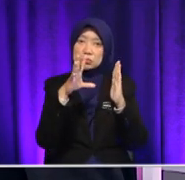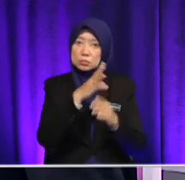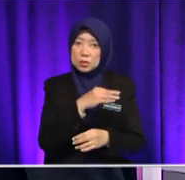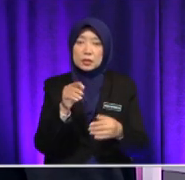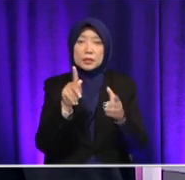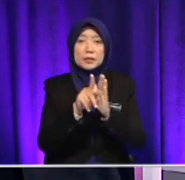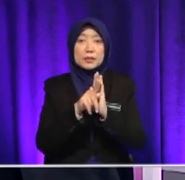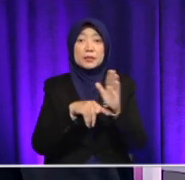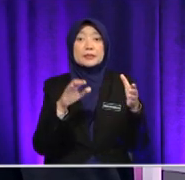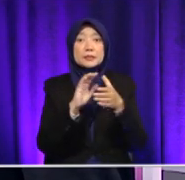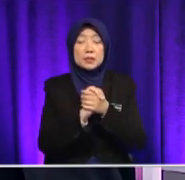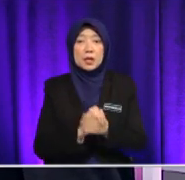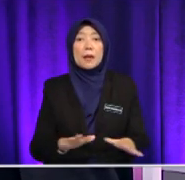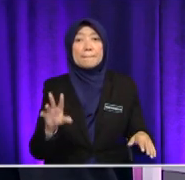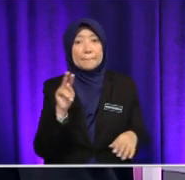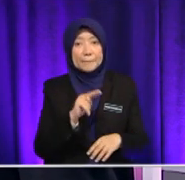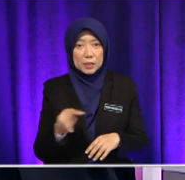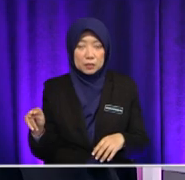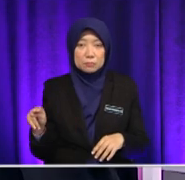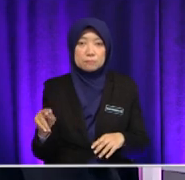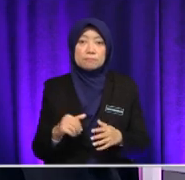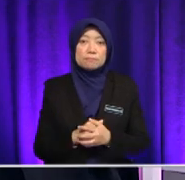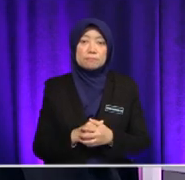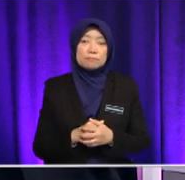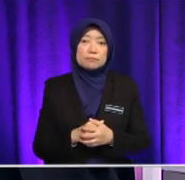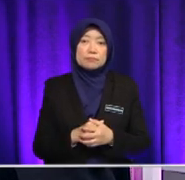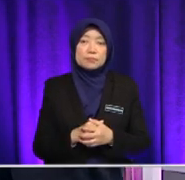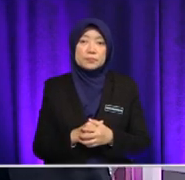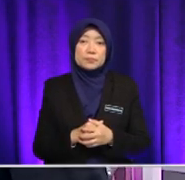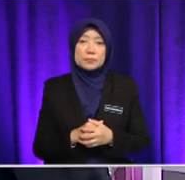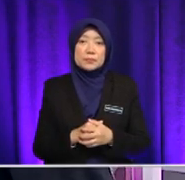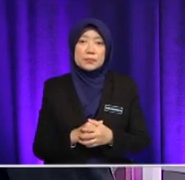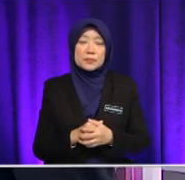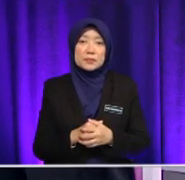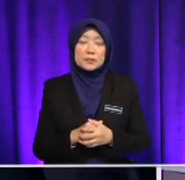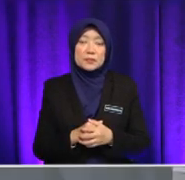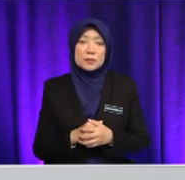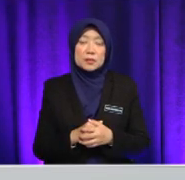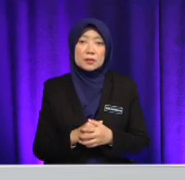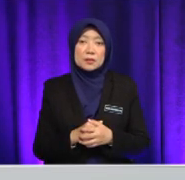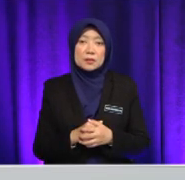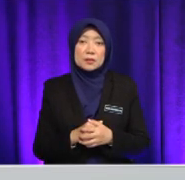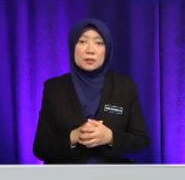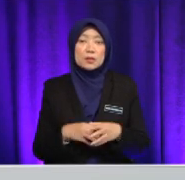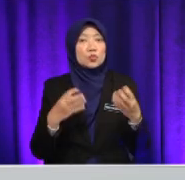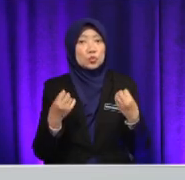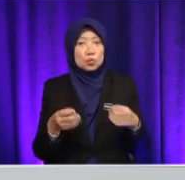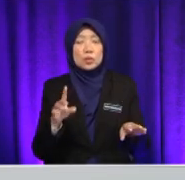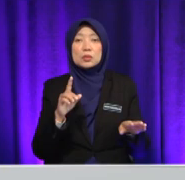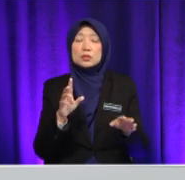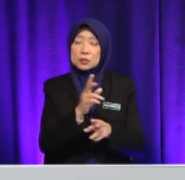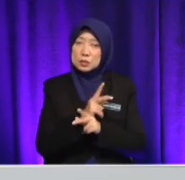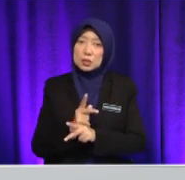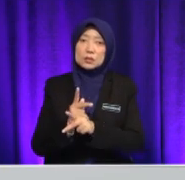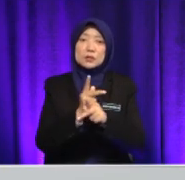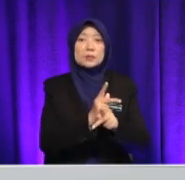sini peraturan keselamatan ini di apa itu diolah ataupun dijaga